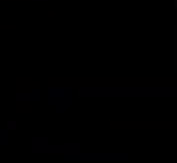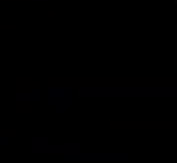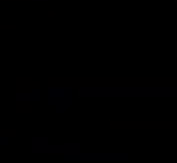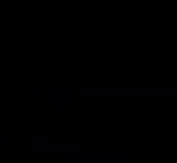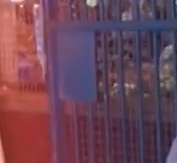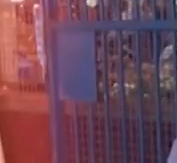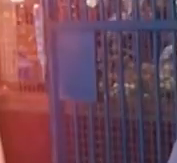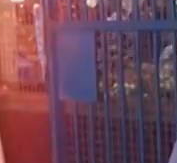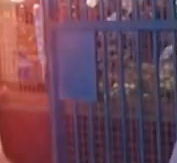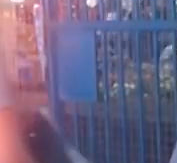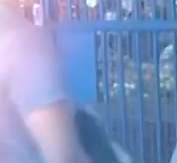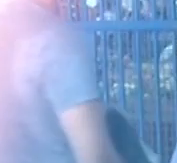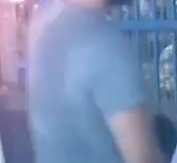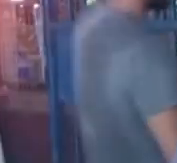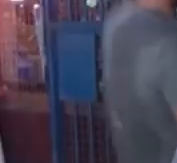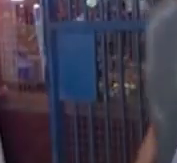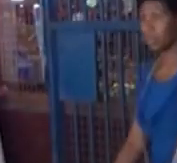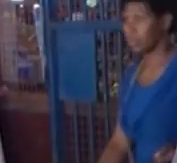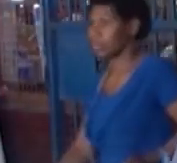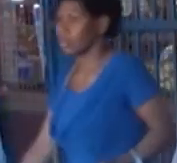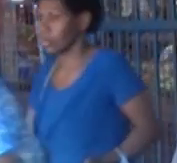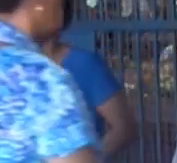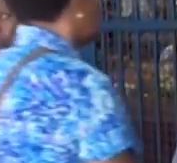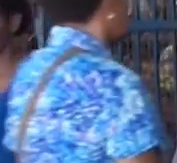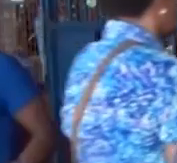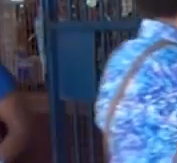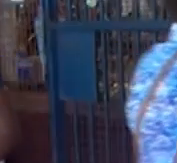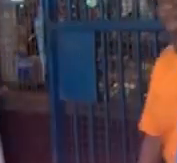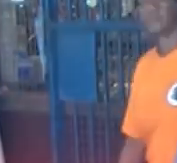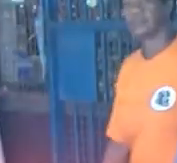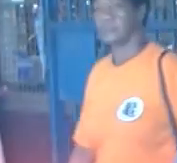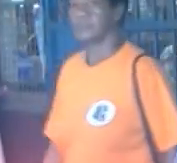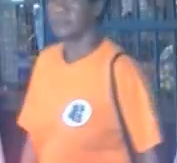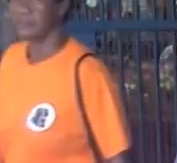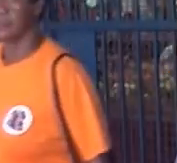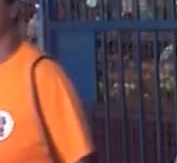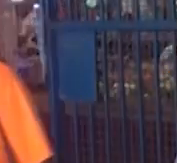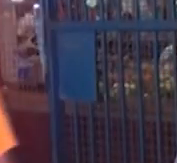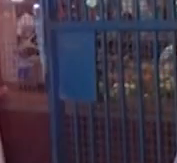हमारे सामने नायक है गोंगवा लेबू लटोका रेडियो FIJI 2 में